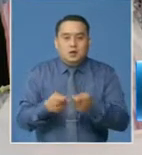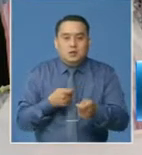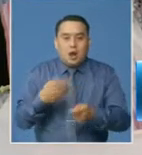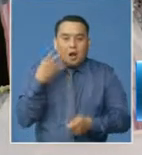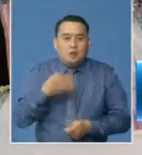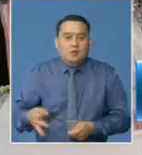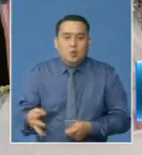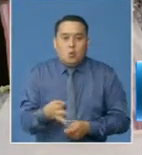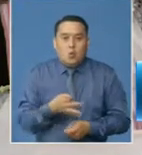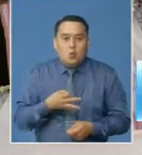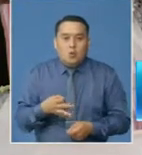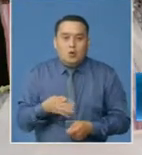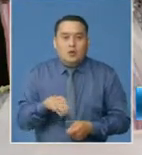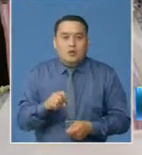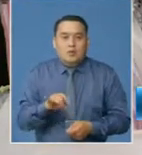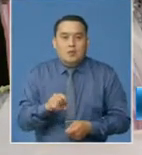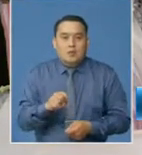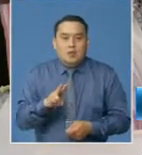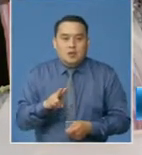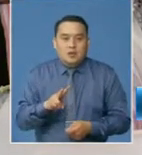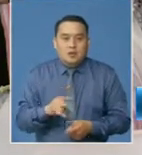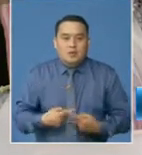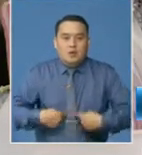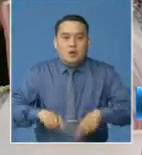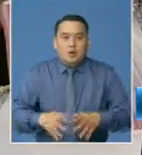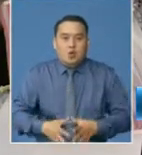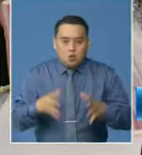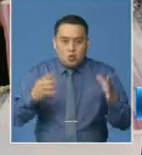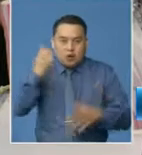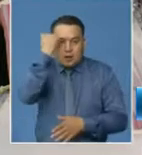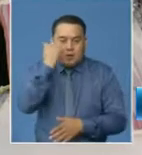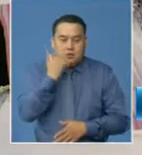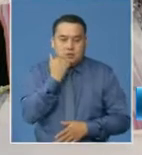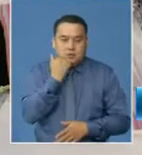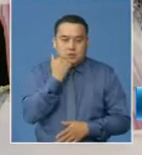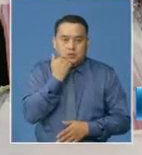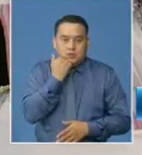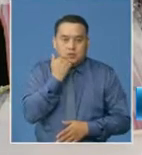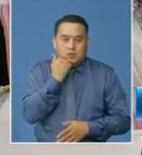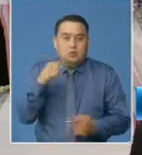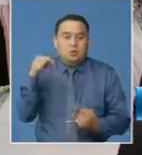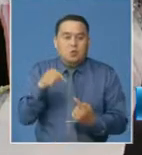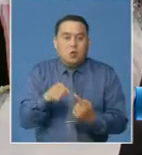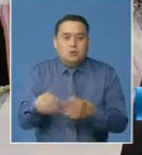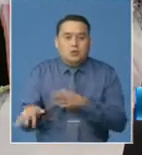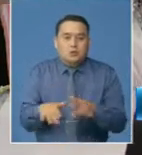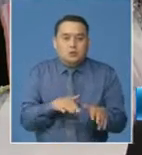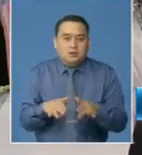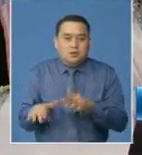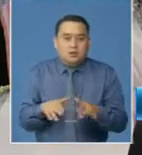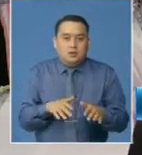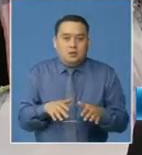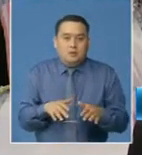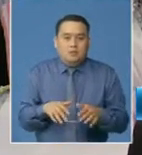Алматы облыстық атамекен кәсіпкерлер палатасына үлкен алғысымызды білдіреміз. Нақты атқарылған